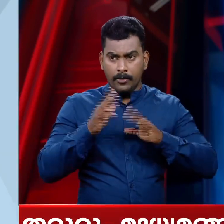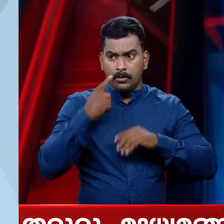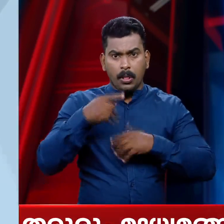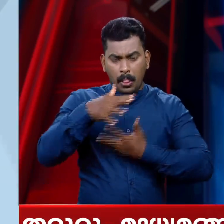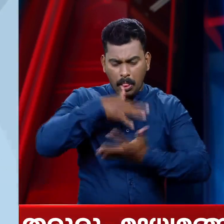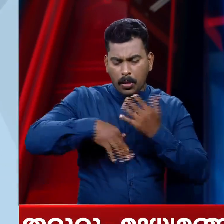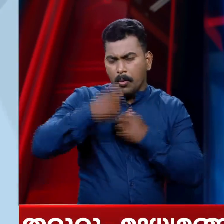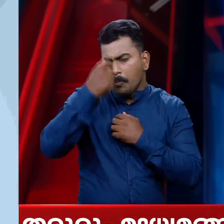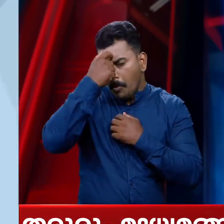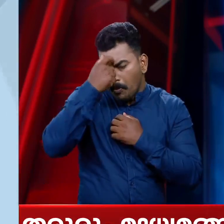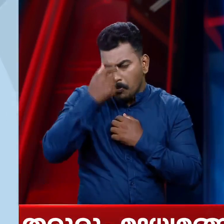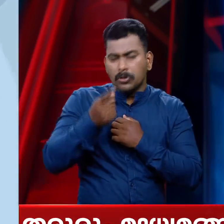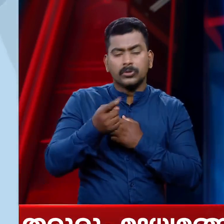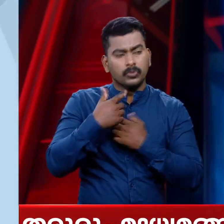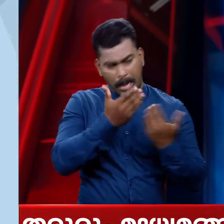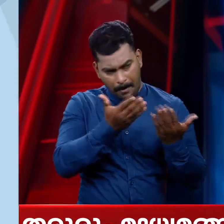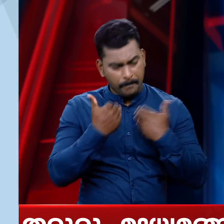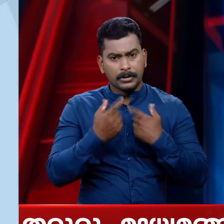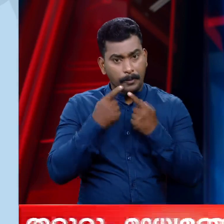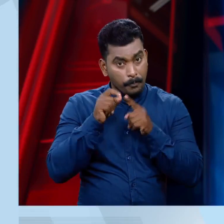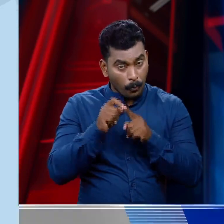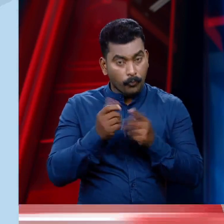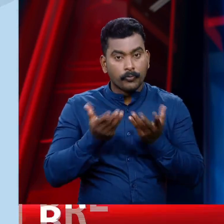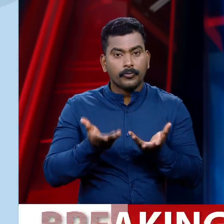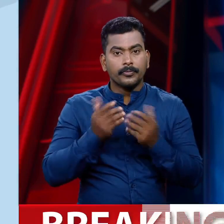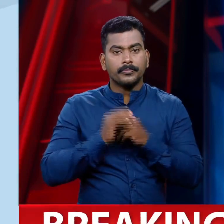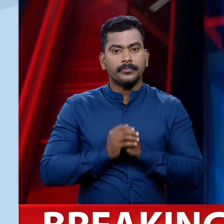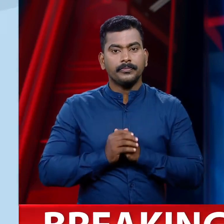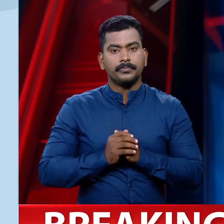പറയണമെന്നും രാജ്മോഹൻ ഉണ്ണിത്താൻ ആവശ്യപ്പെട്ടു.